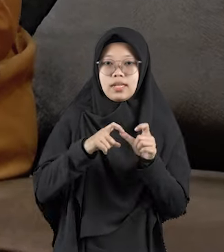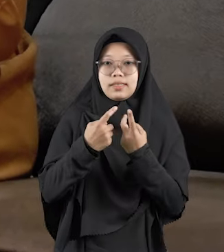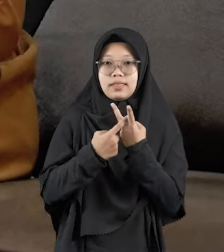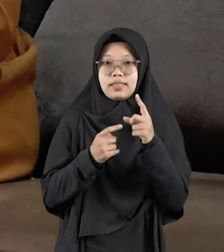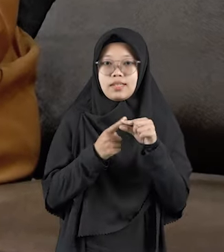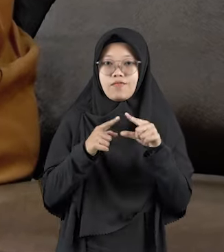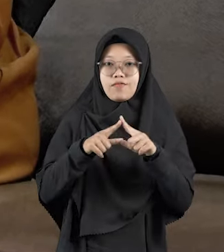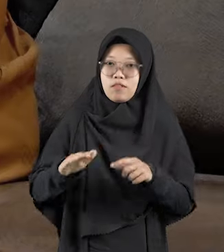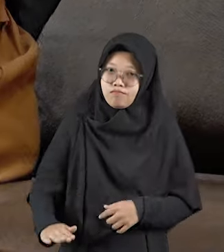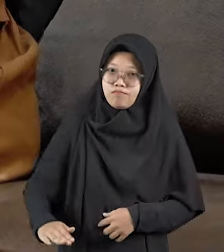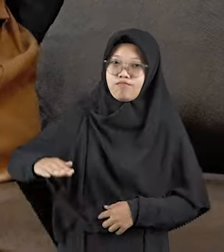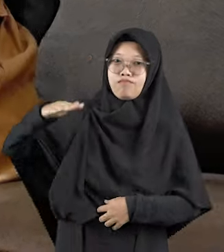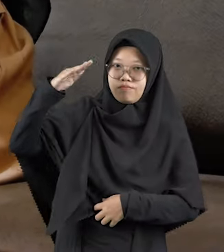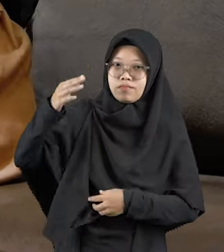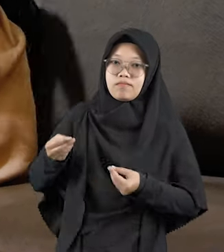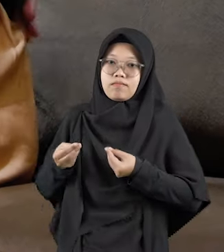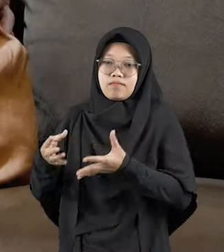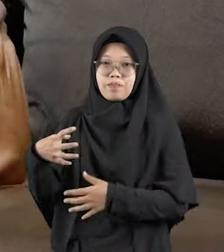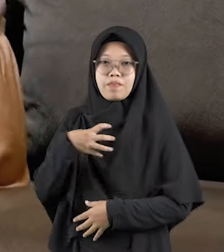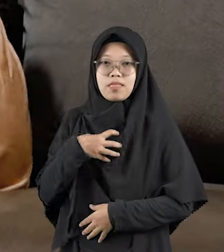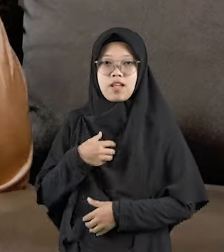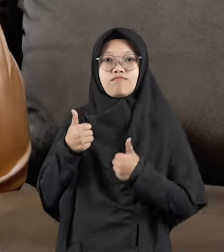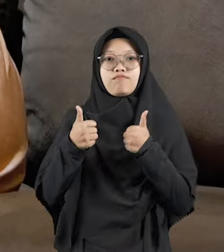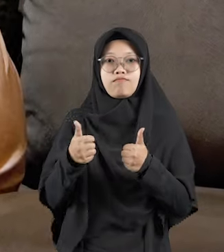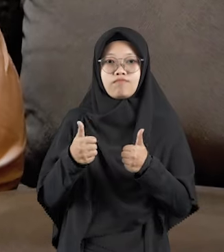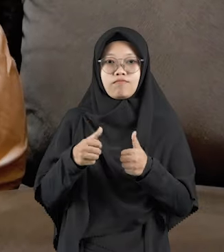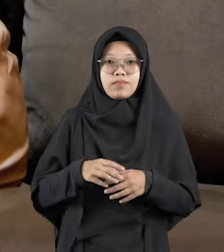memberikan mentalitas yang baik untuk tumbuh kembang Syifa.